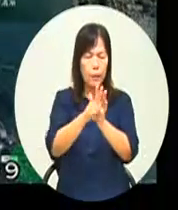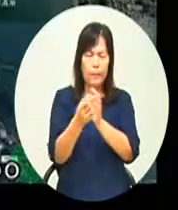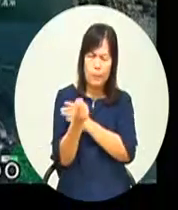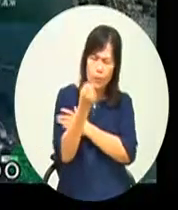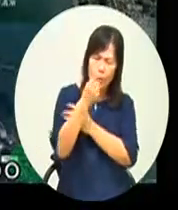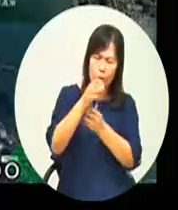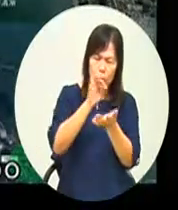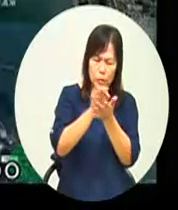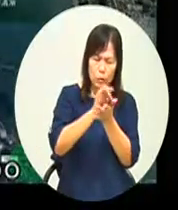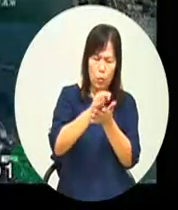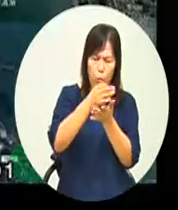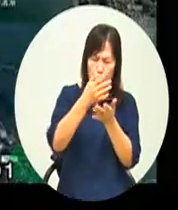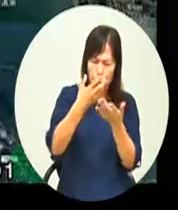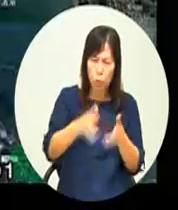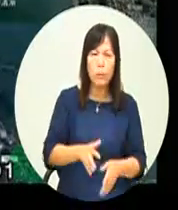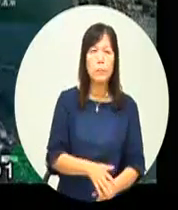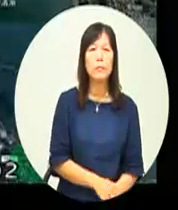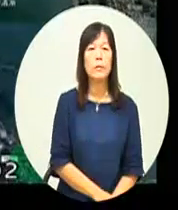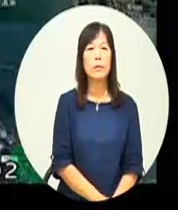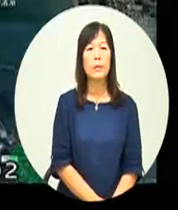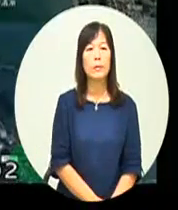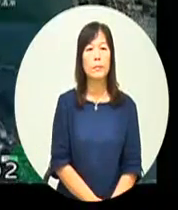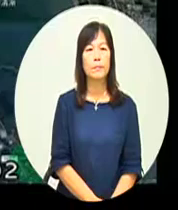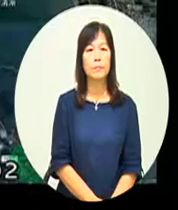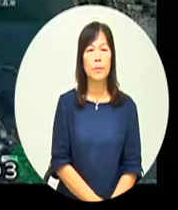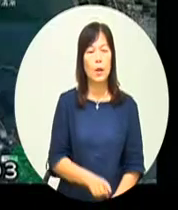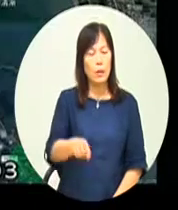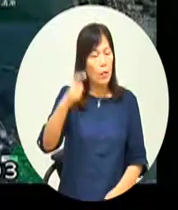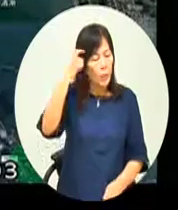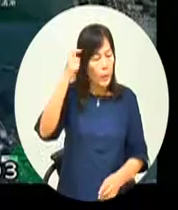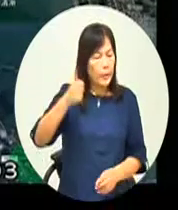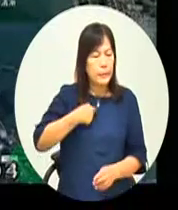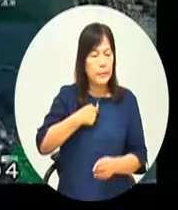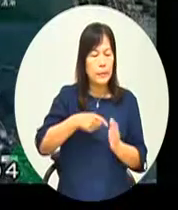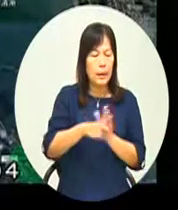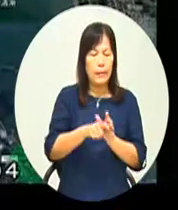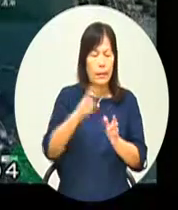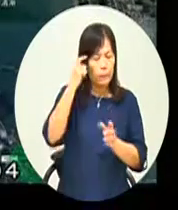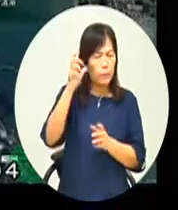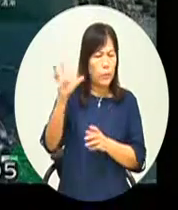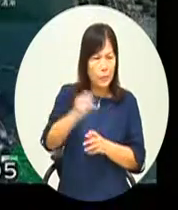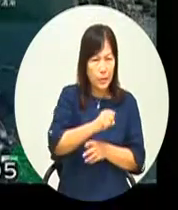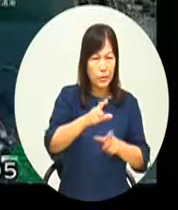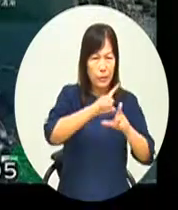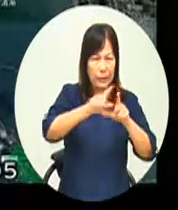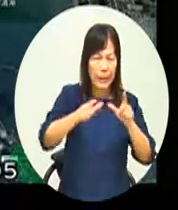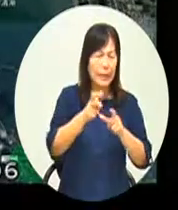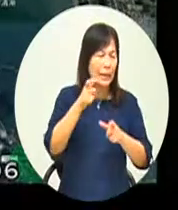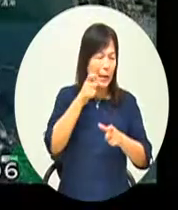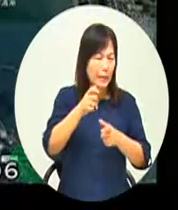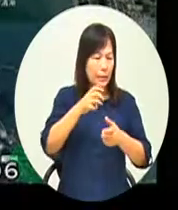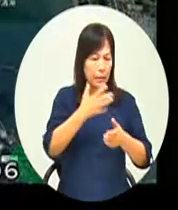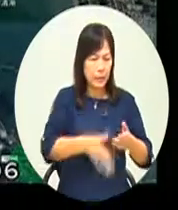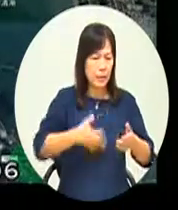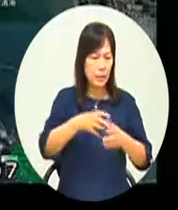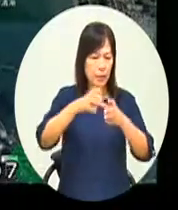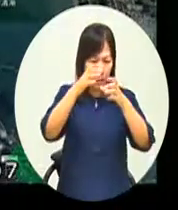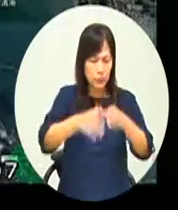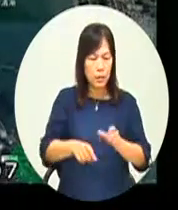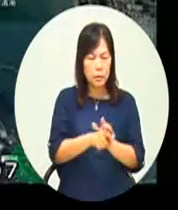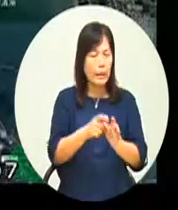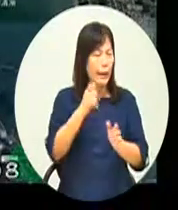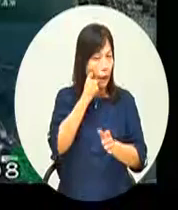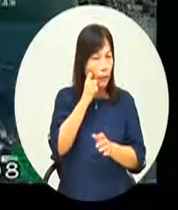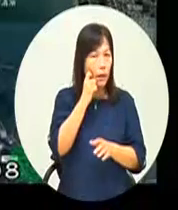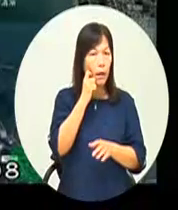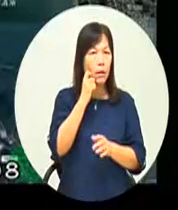预算去做。那我们当然知道要争取大的硬体的建设其实并不是那么容易的事情，可是